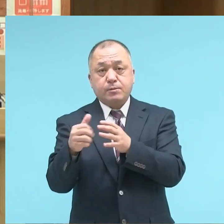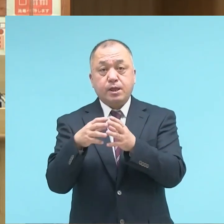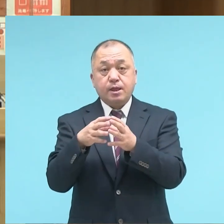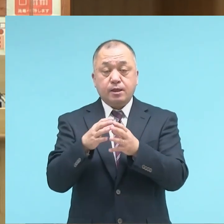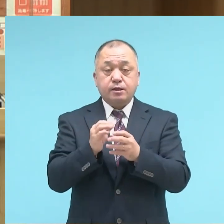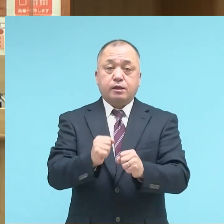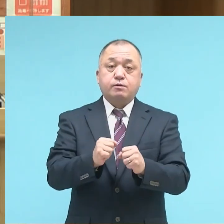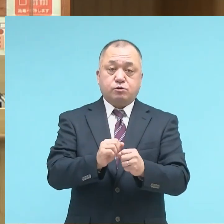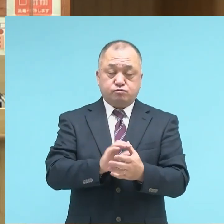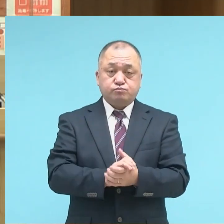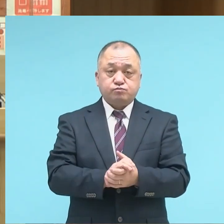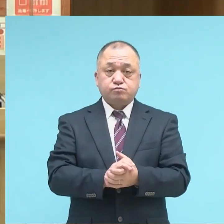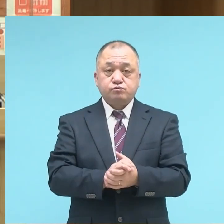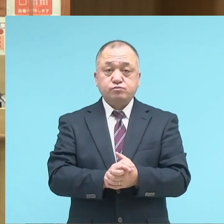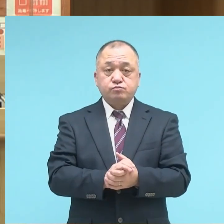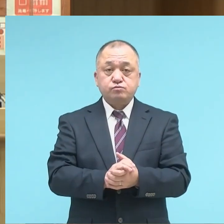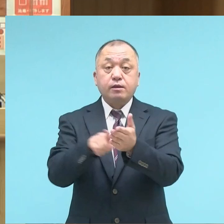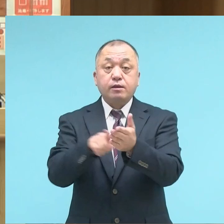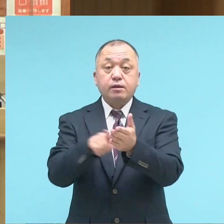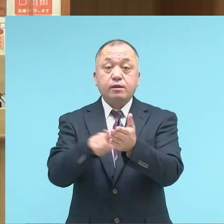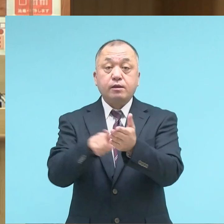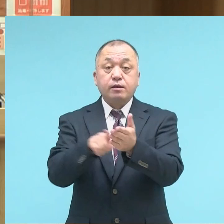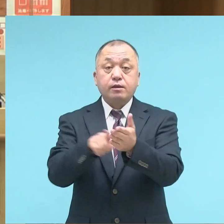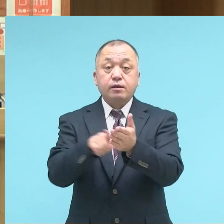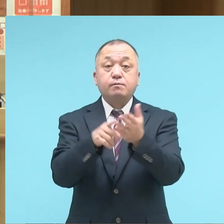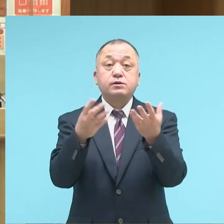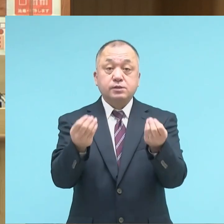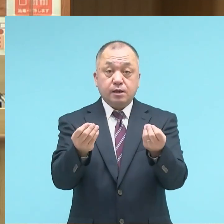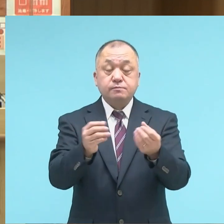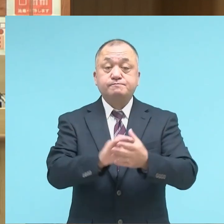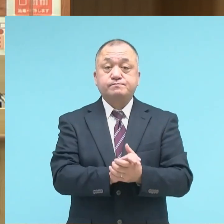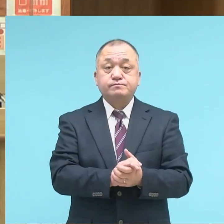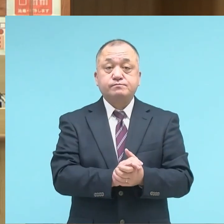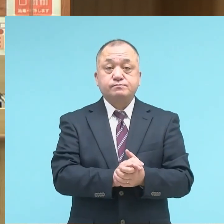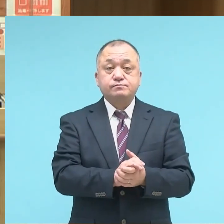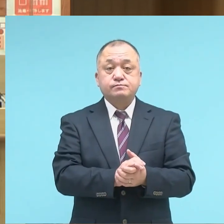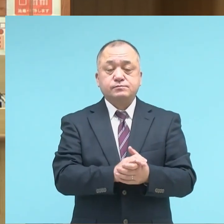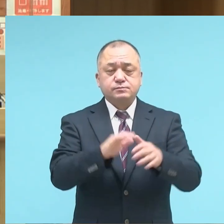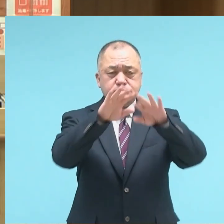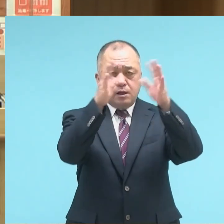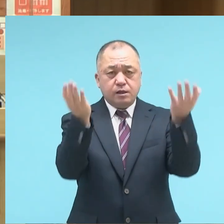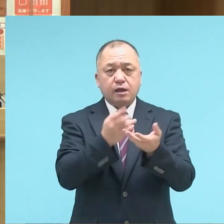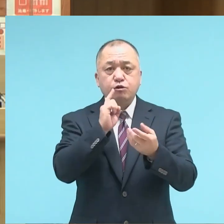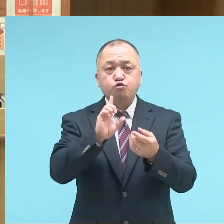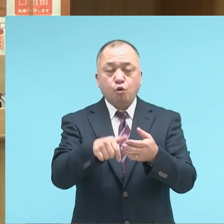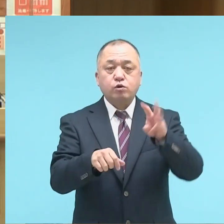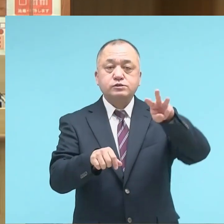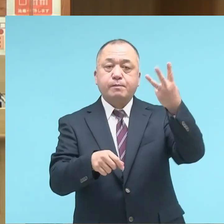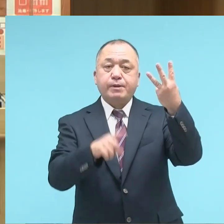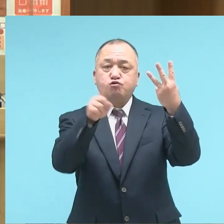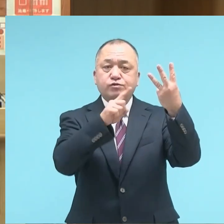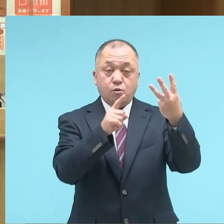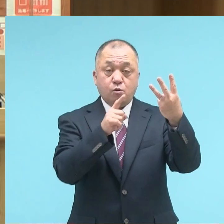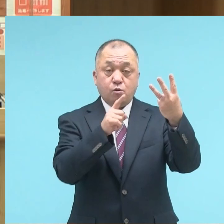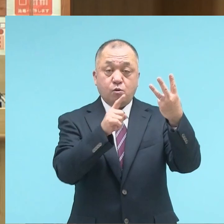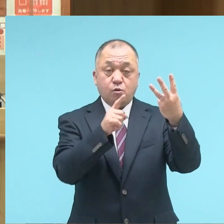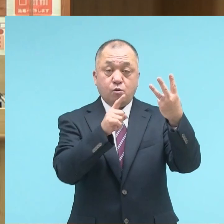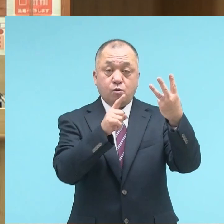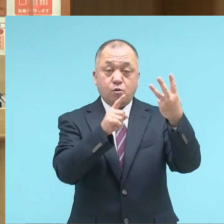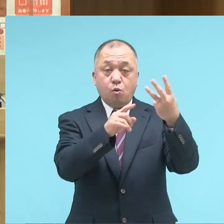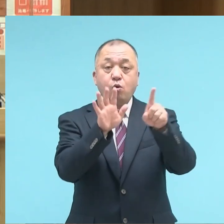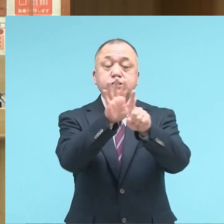。ですからそういった取り組みについてはやってきたわけです。また全体でいうと300名近くの延べですね、